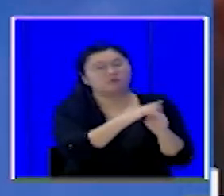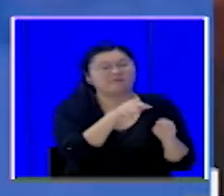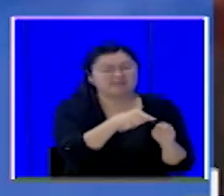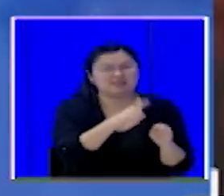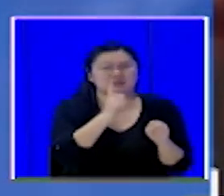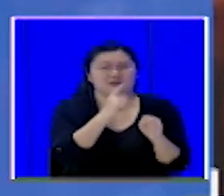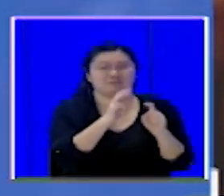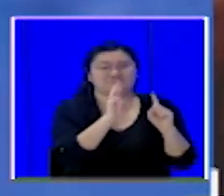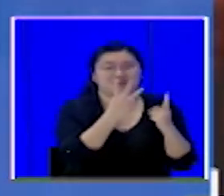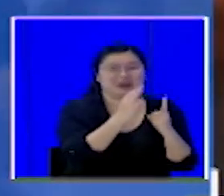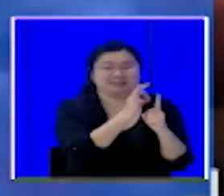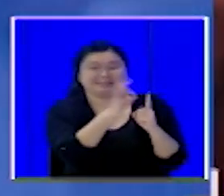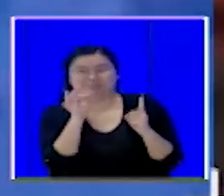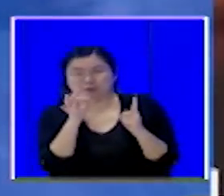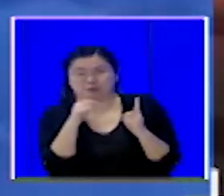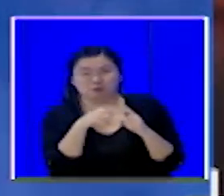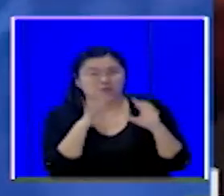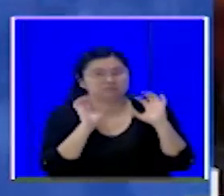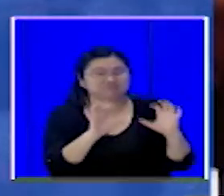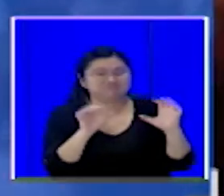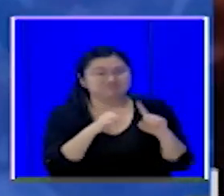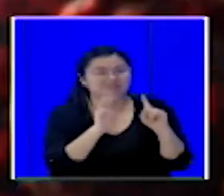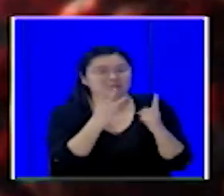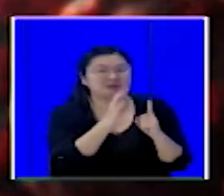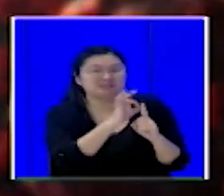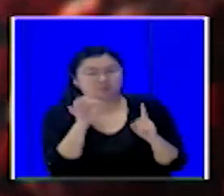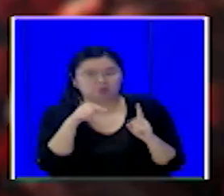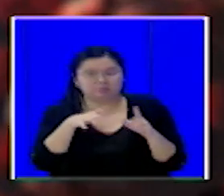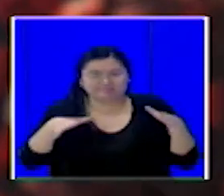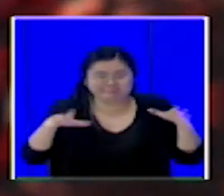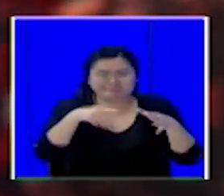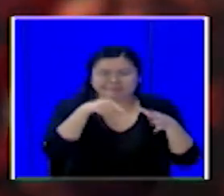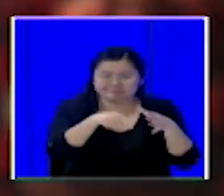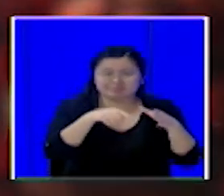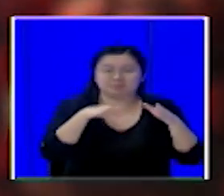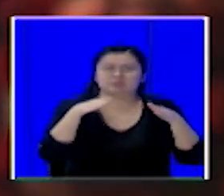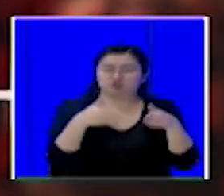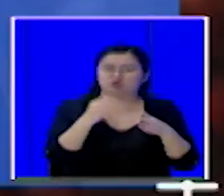harian adalah Jawa Barat dan DKI Jakarta, masing-masing menyumbang lebih dari 3.000 kasus.